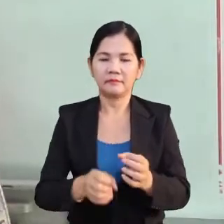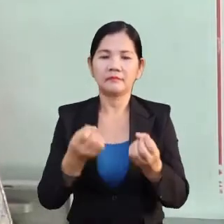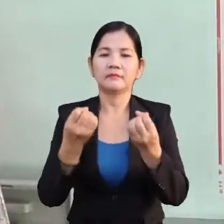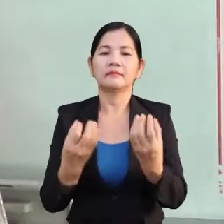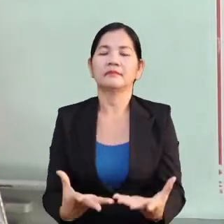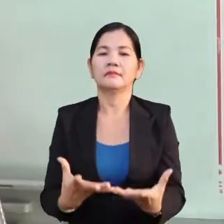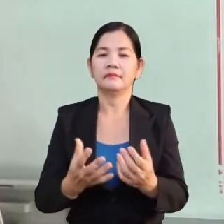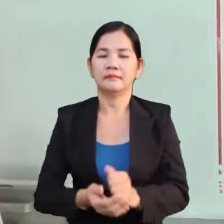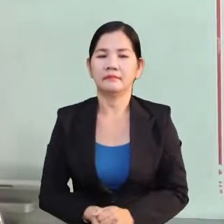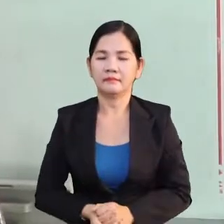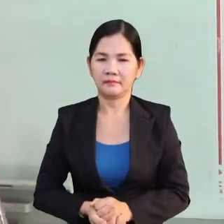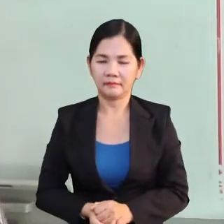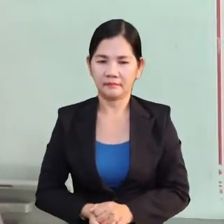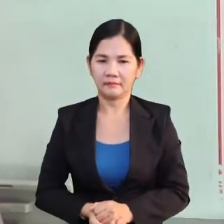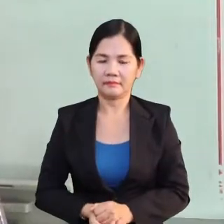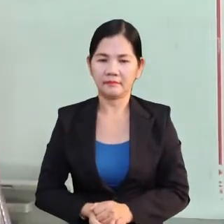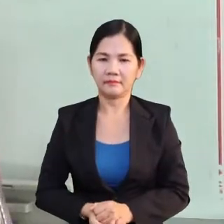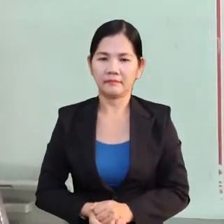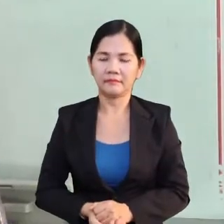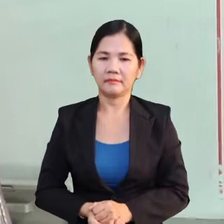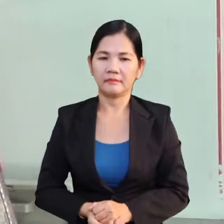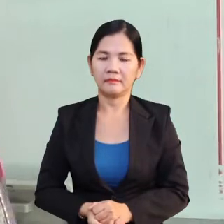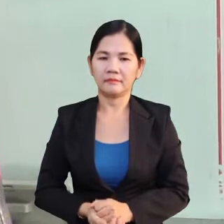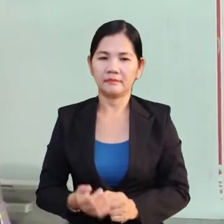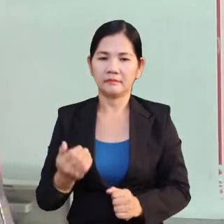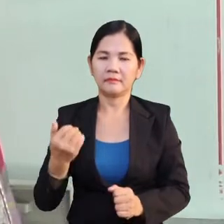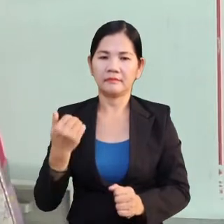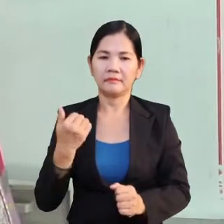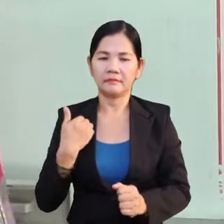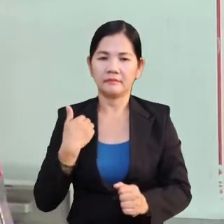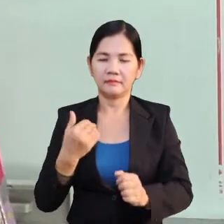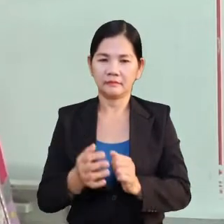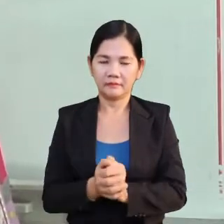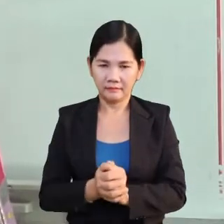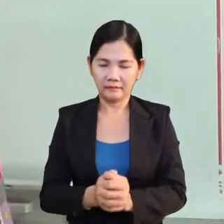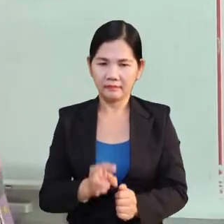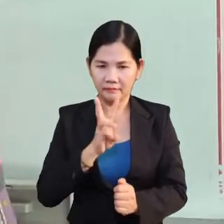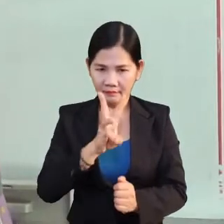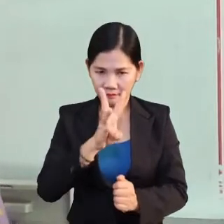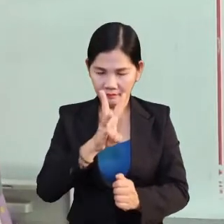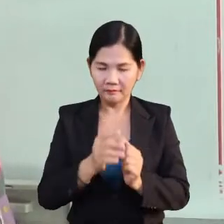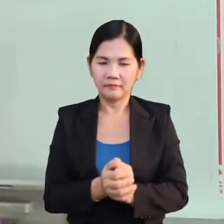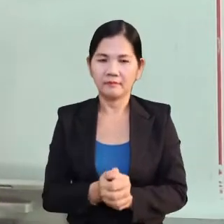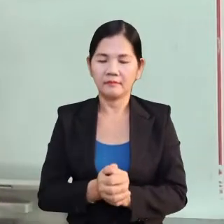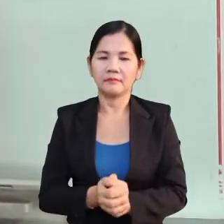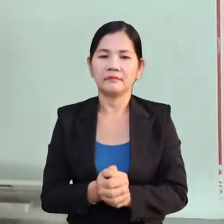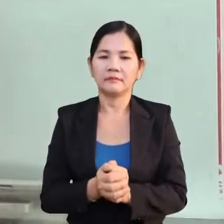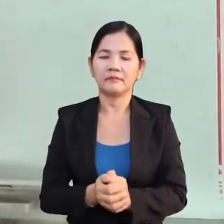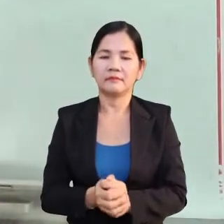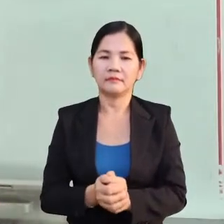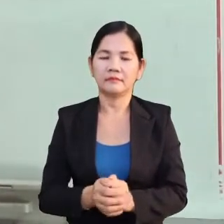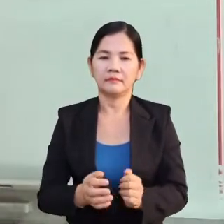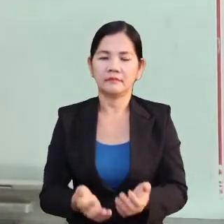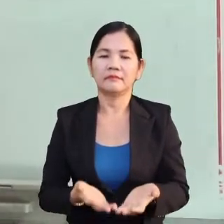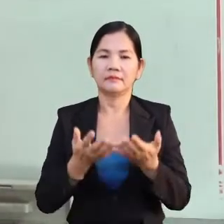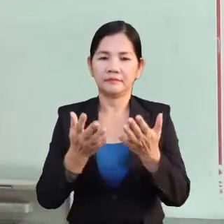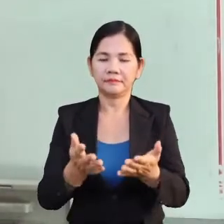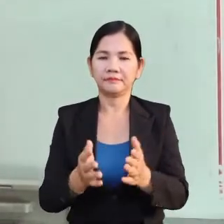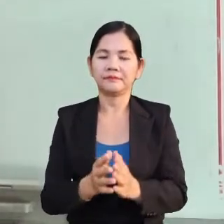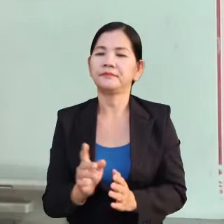មាណដែរគាត់ចាគឺចំនួន3ហើយយ៉ាងយើងយកសុភ័យហ្នឹងទៅដាក់នៅ